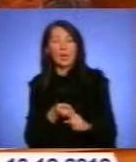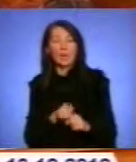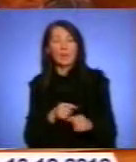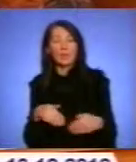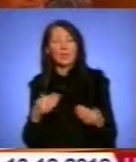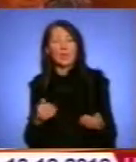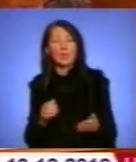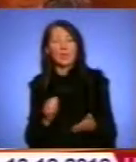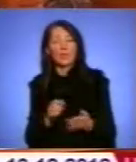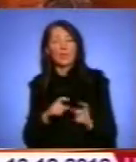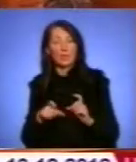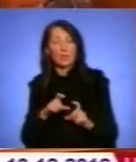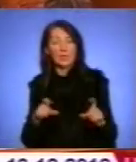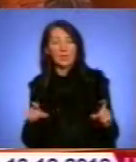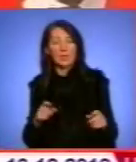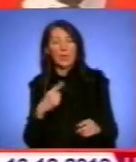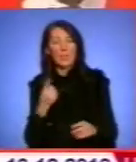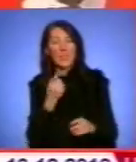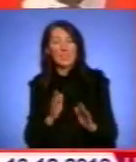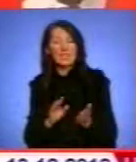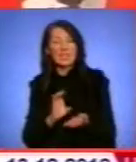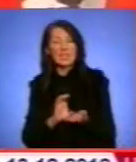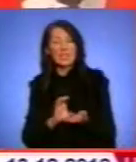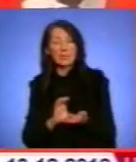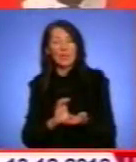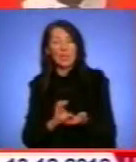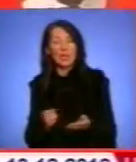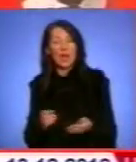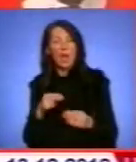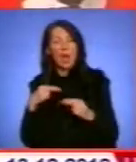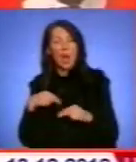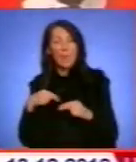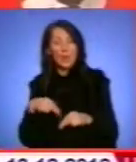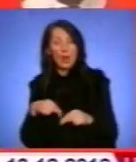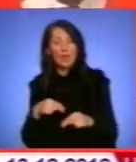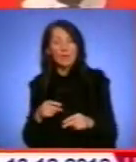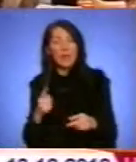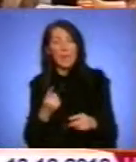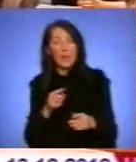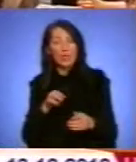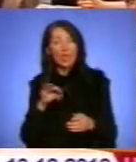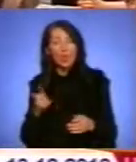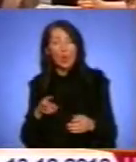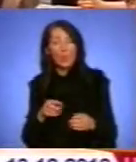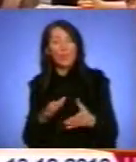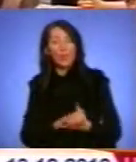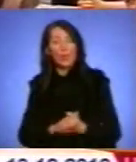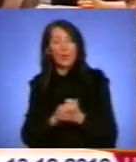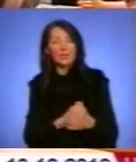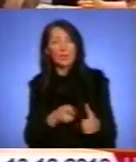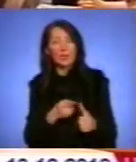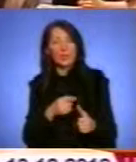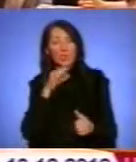Перший збірник праць інженерно-технічної комісії та загалом 7-й том Тернопільського осередку наукового товариства імені Шевченка містить